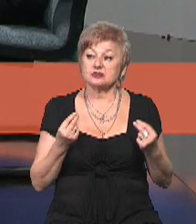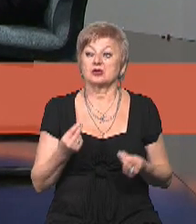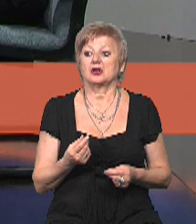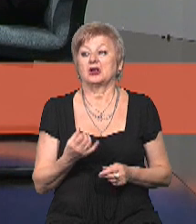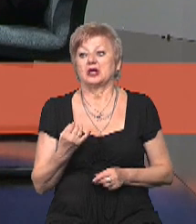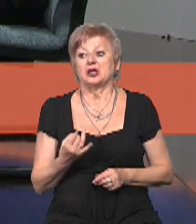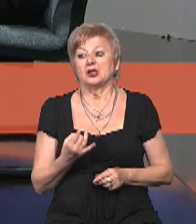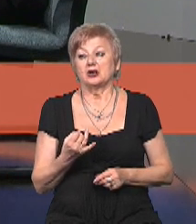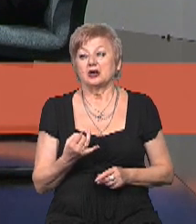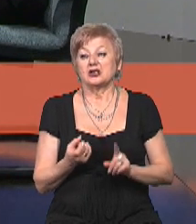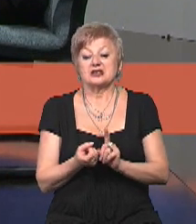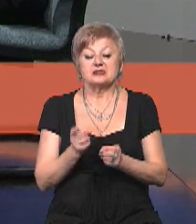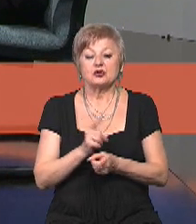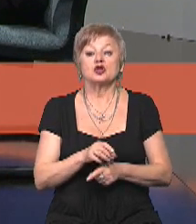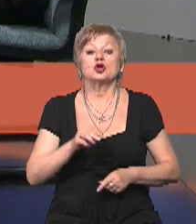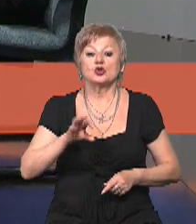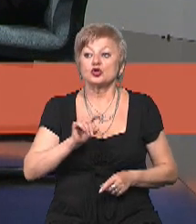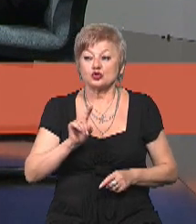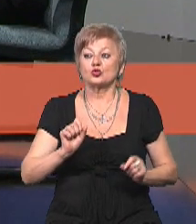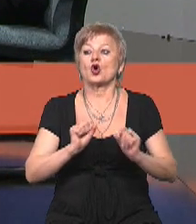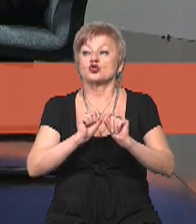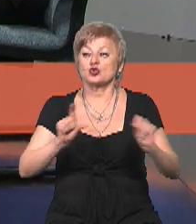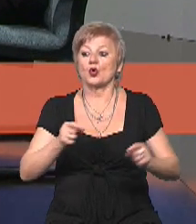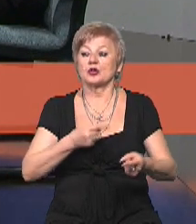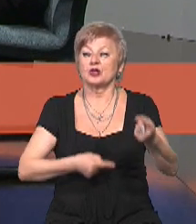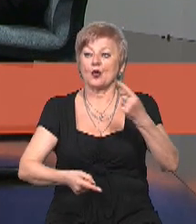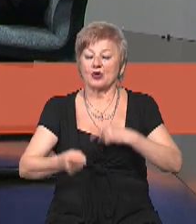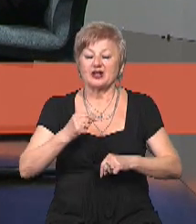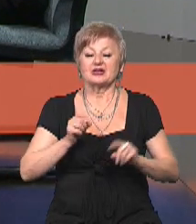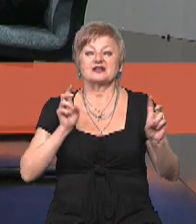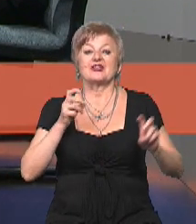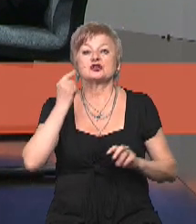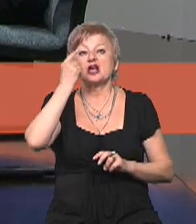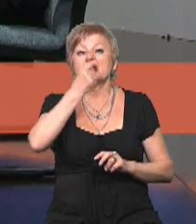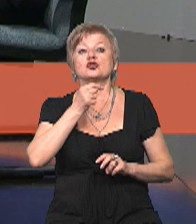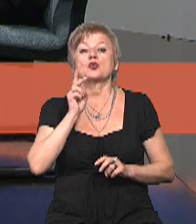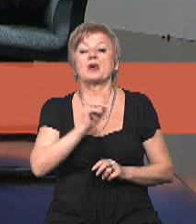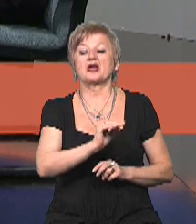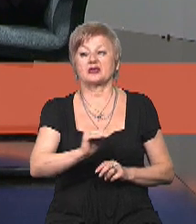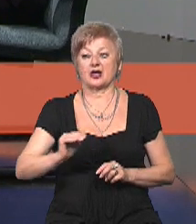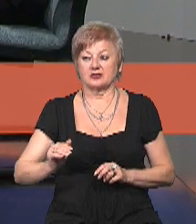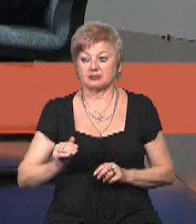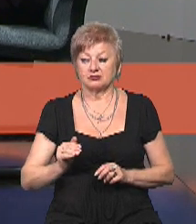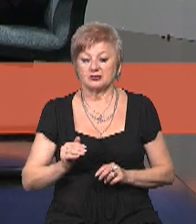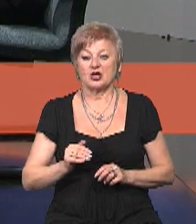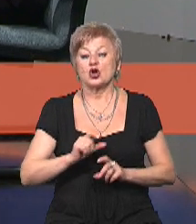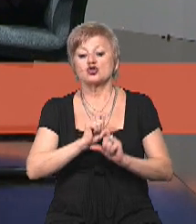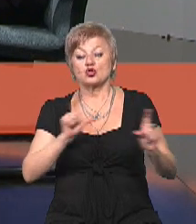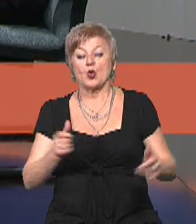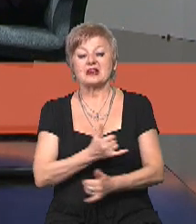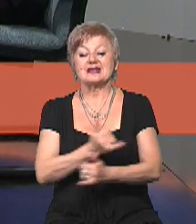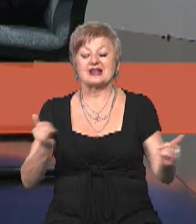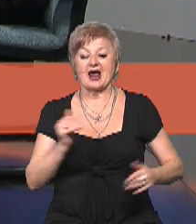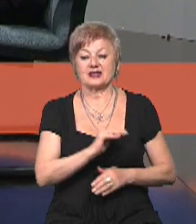І змінилося те, що школа нарешті повернулася обличчям до дітей. Це дійсно стала школа для дітей.